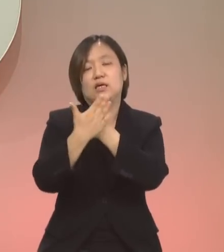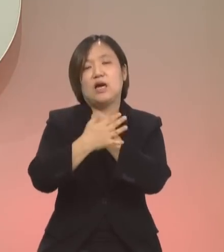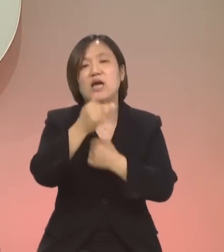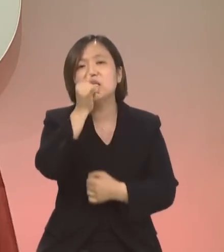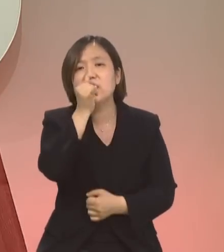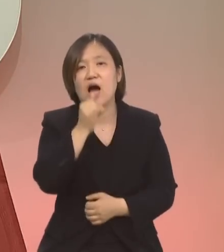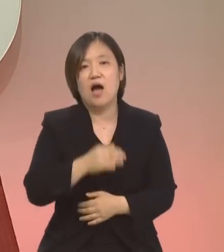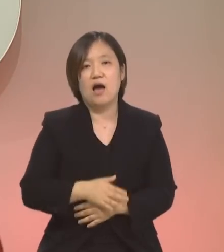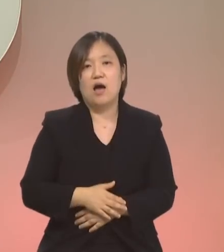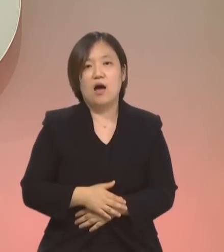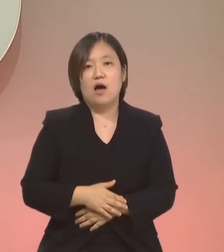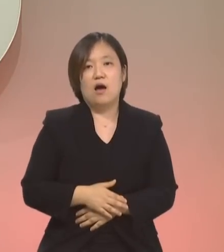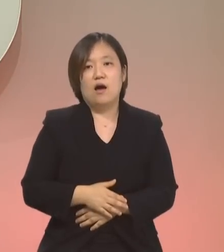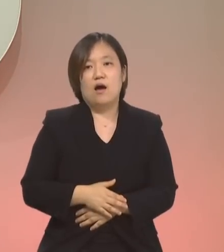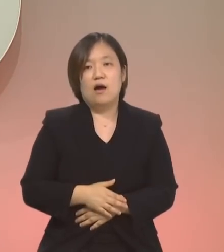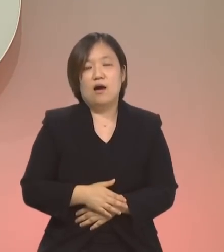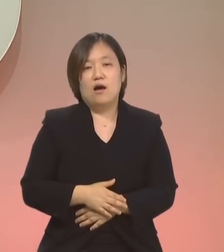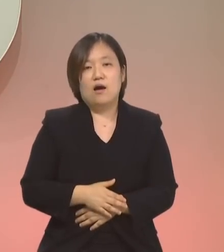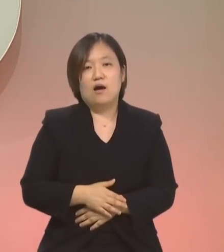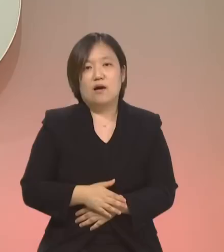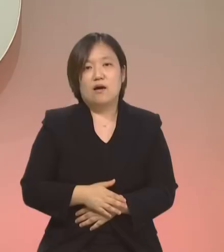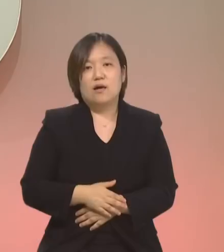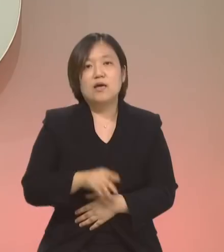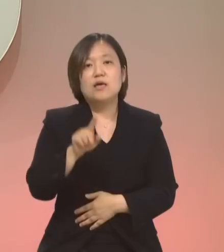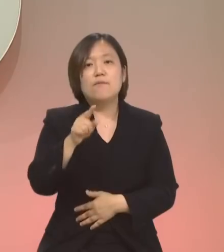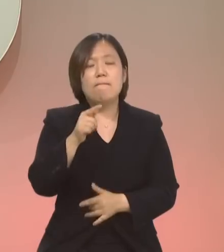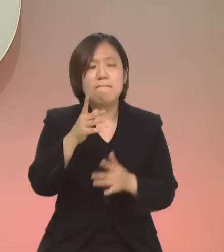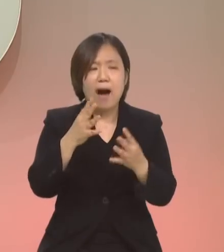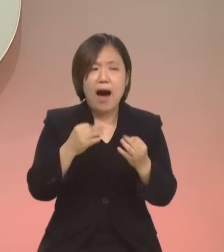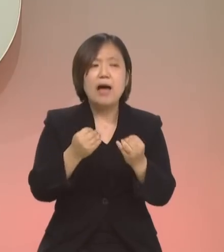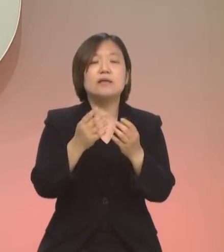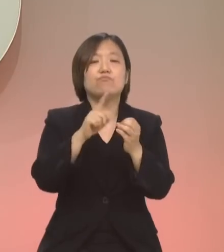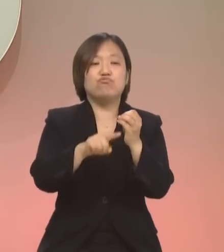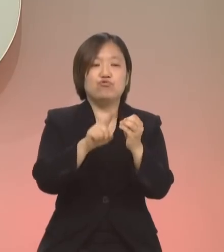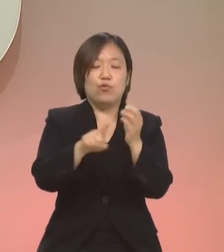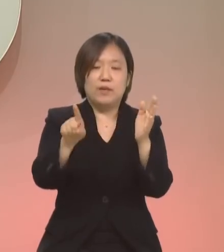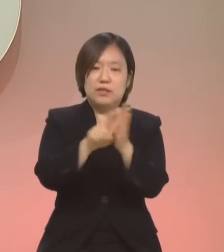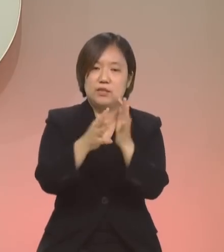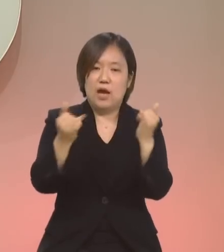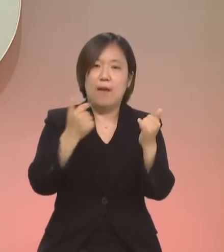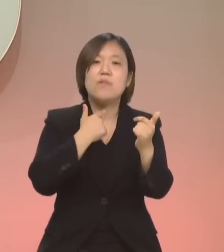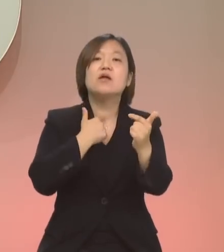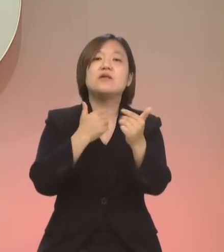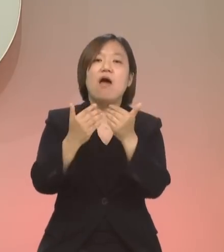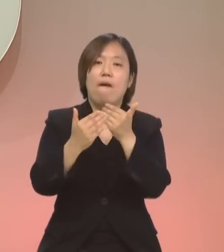수많은 불재자들의 그런 카피 체험담을 통해서 우리가이